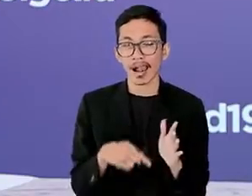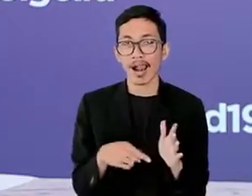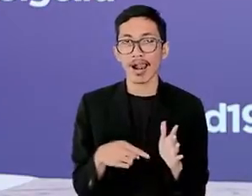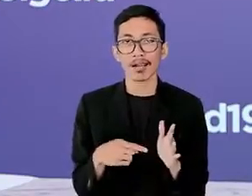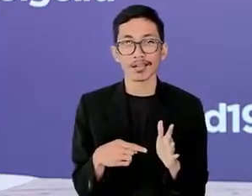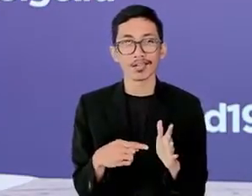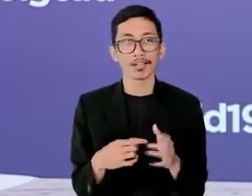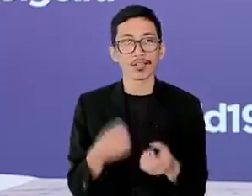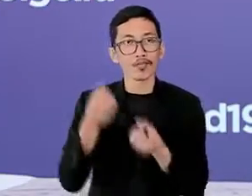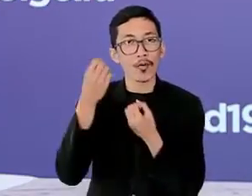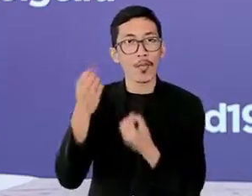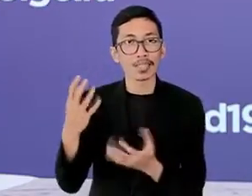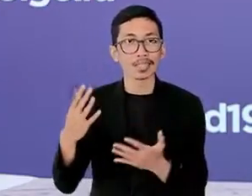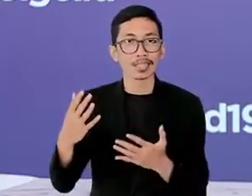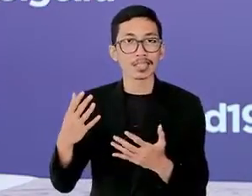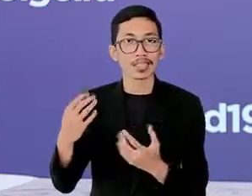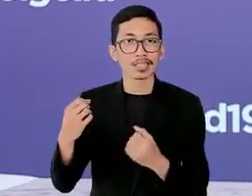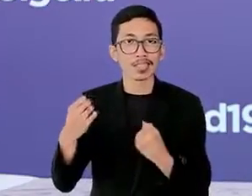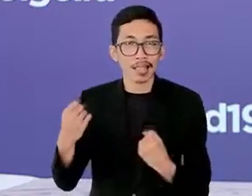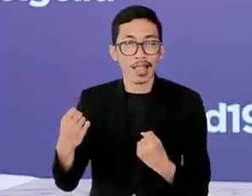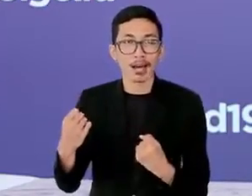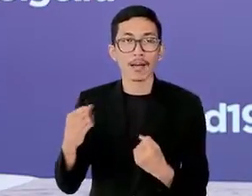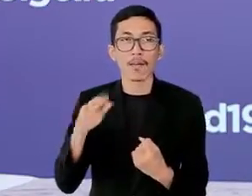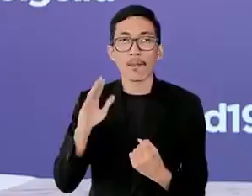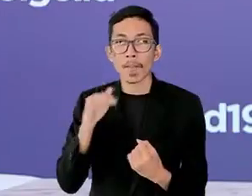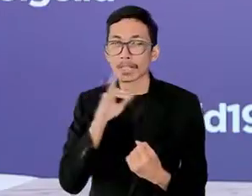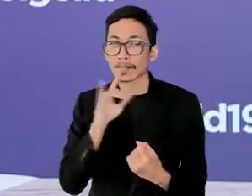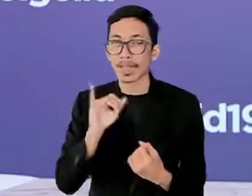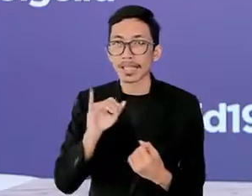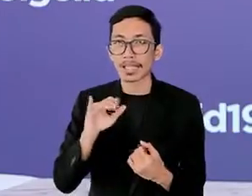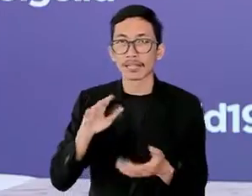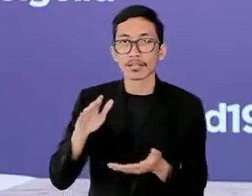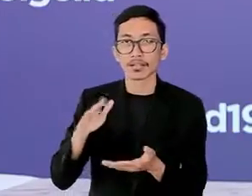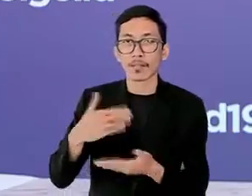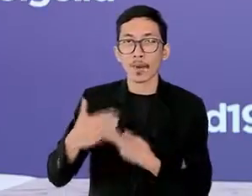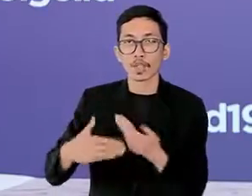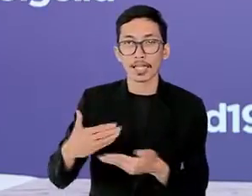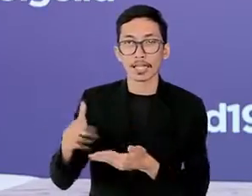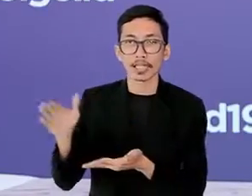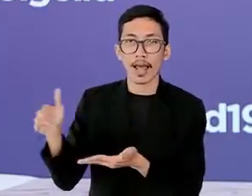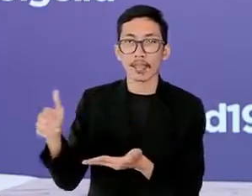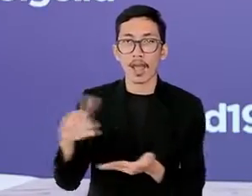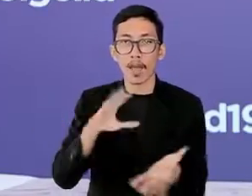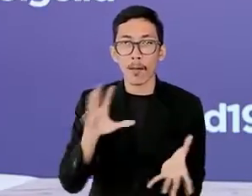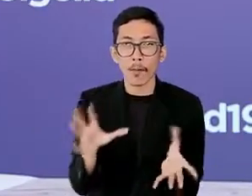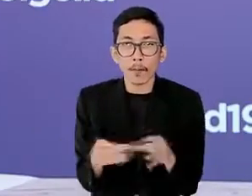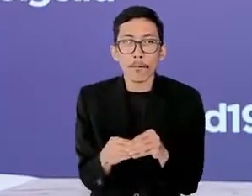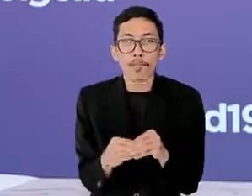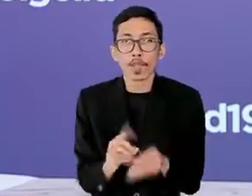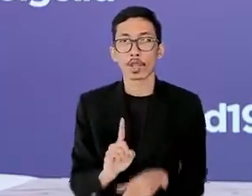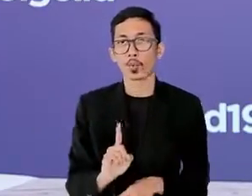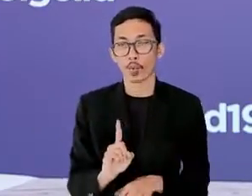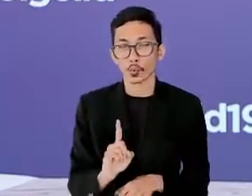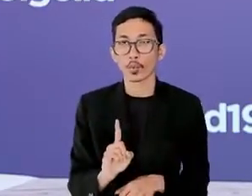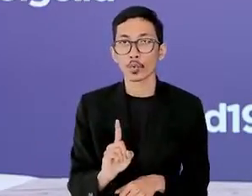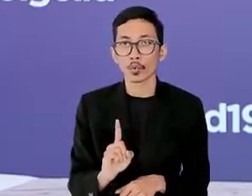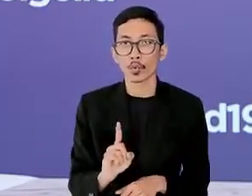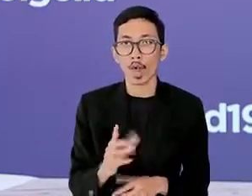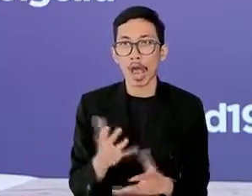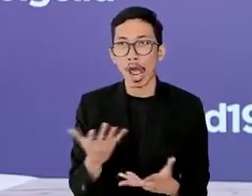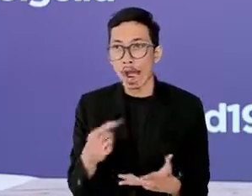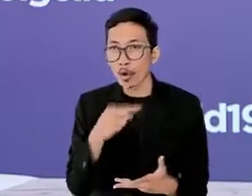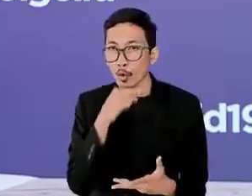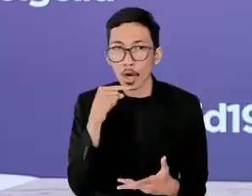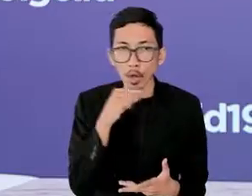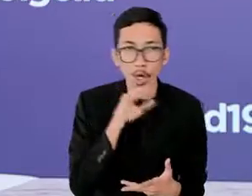masih dalam tahap transisi menuju satu data setiap kekurangan yang ditemukan di lapangan menjadi